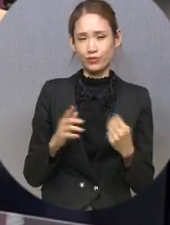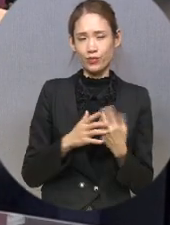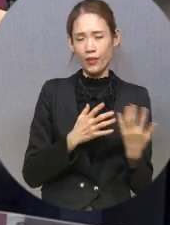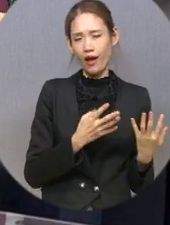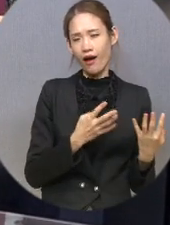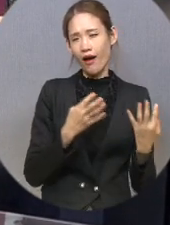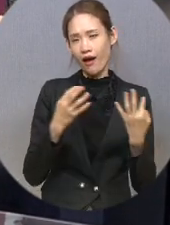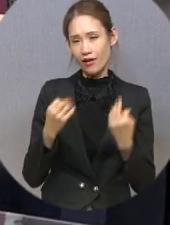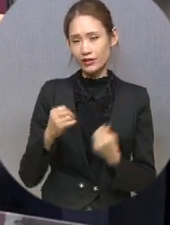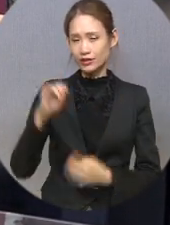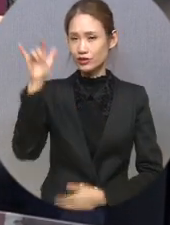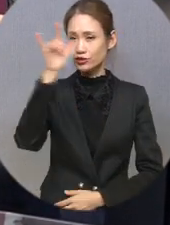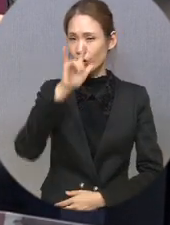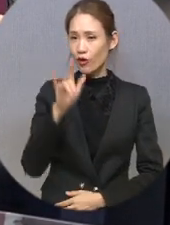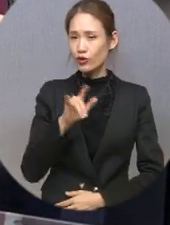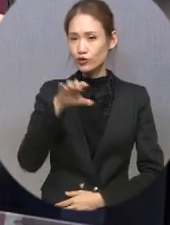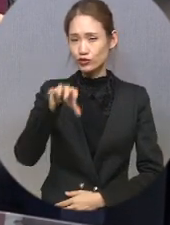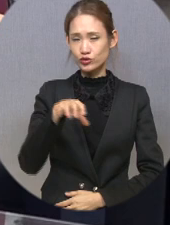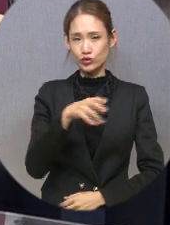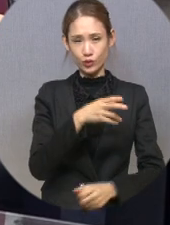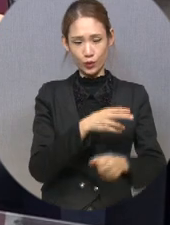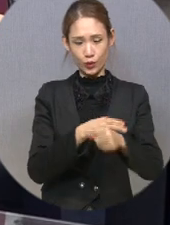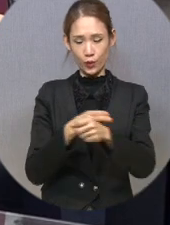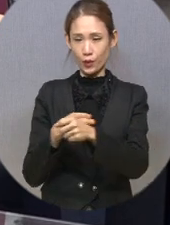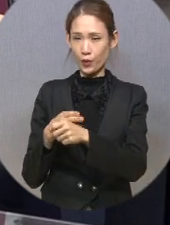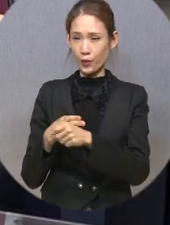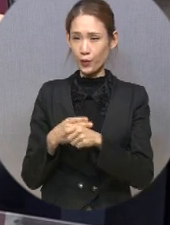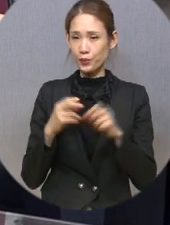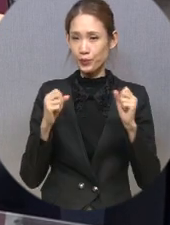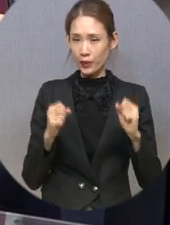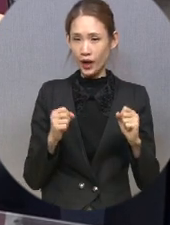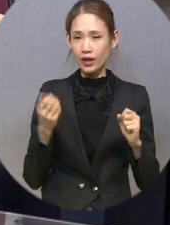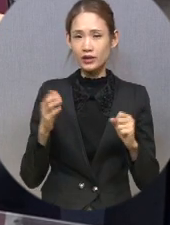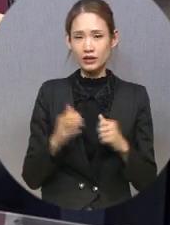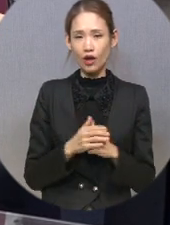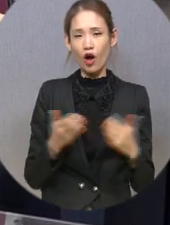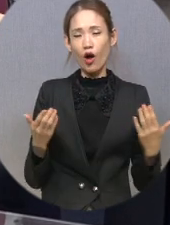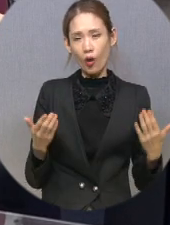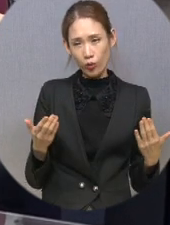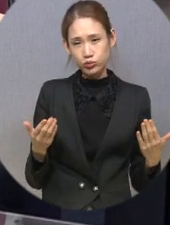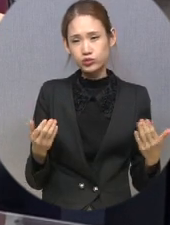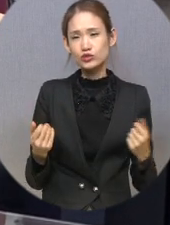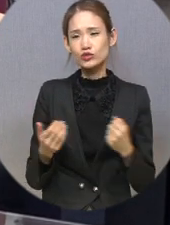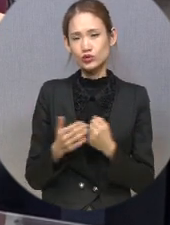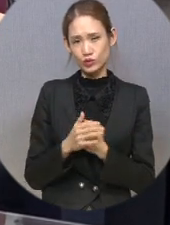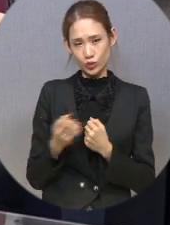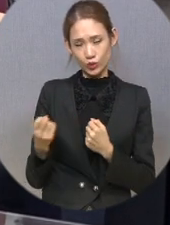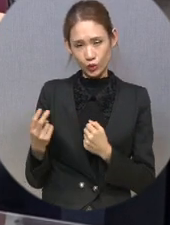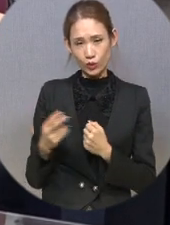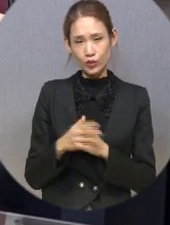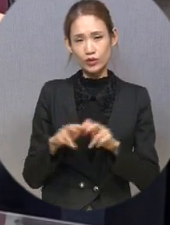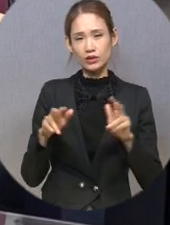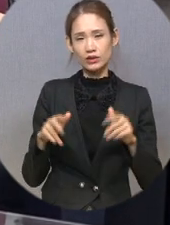전국의 교사분들이 계시지만, 뭐, 업무 때문에도 그렇고, 지금은 또,